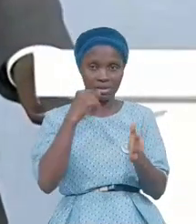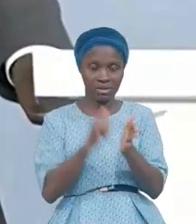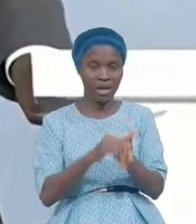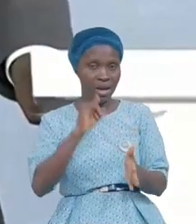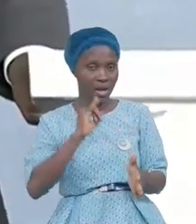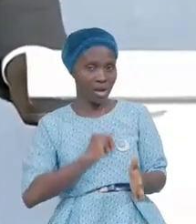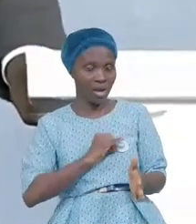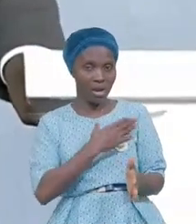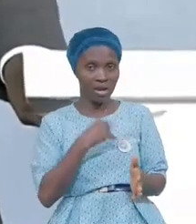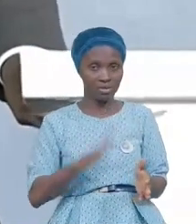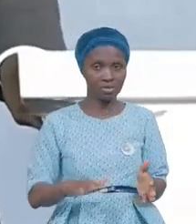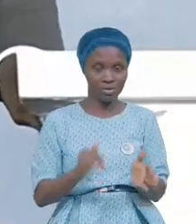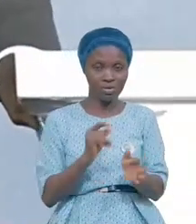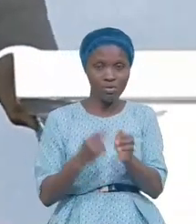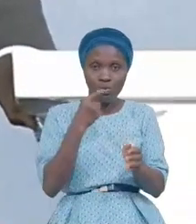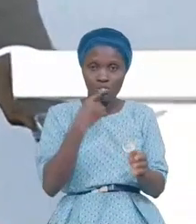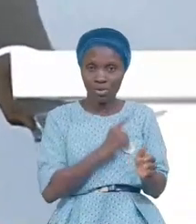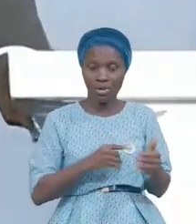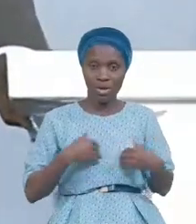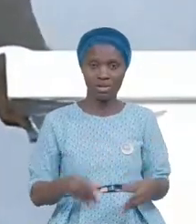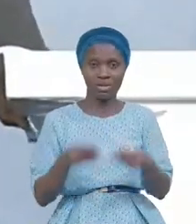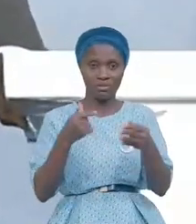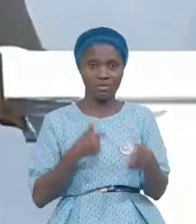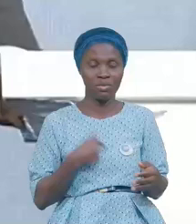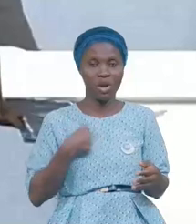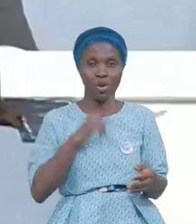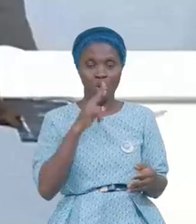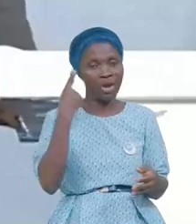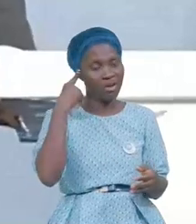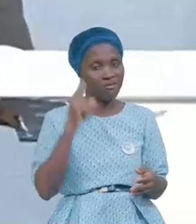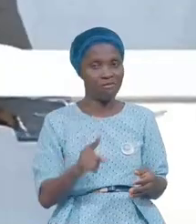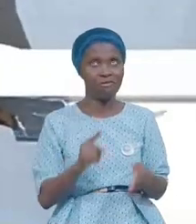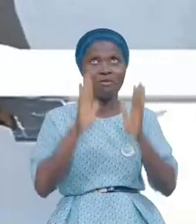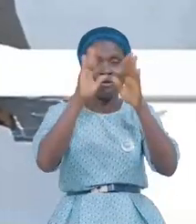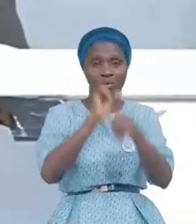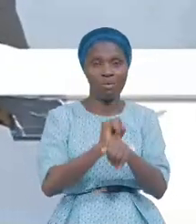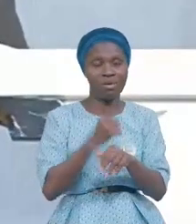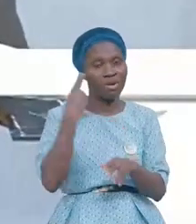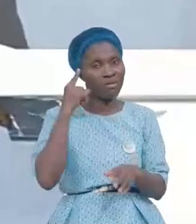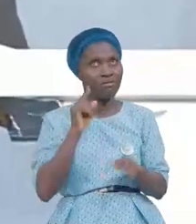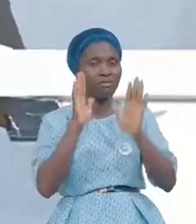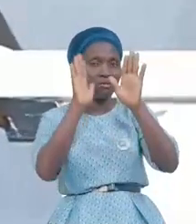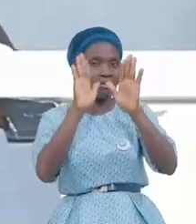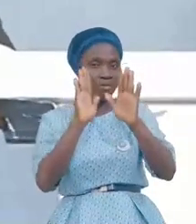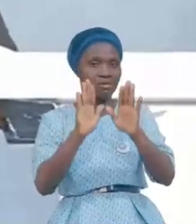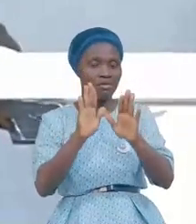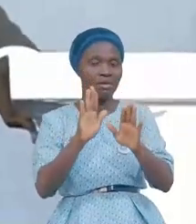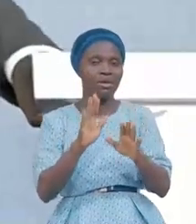donné. Nous sommes pour des signes et des prodiges, présages,